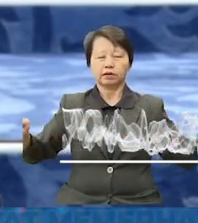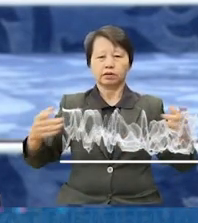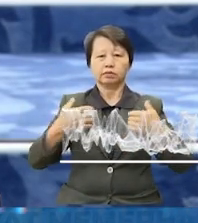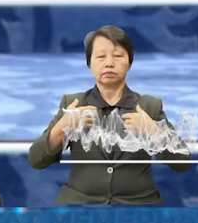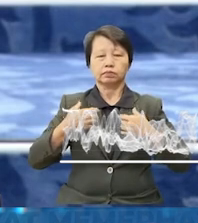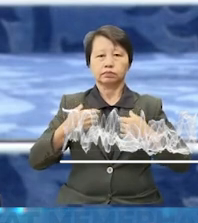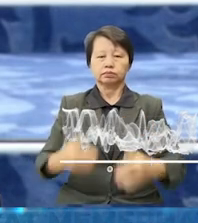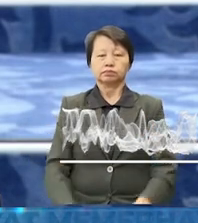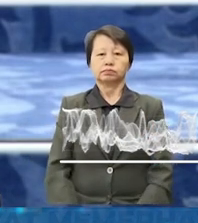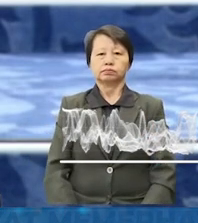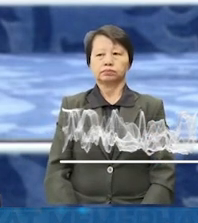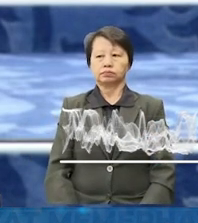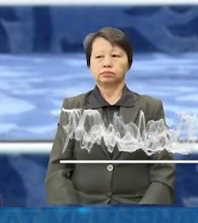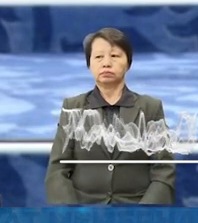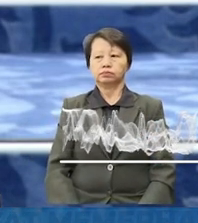Baik.